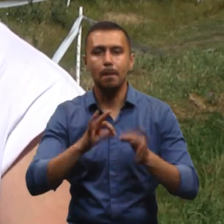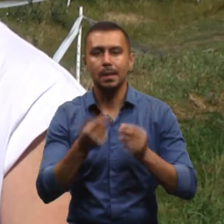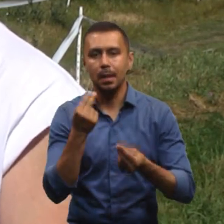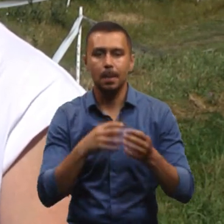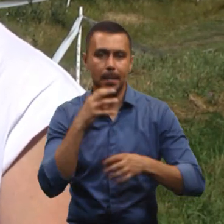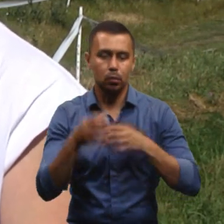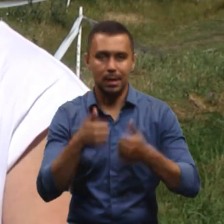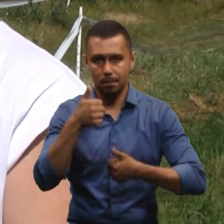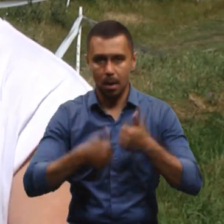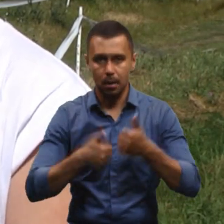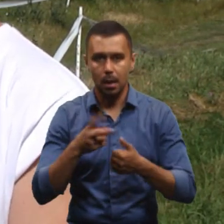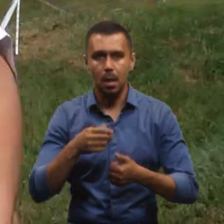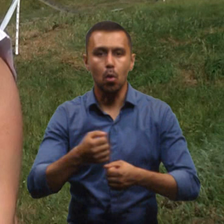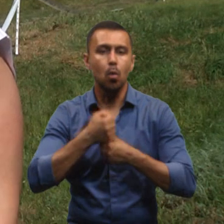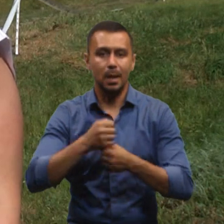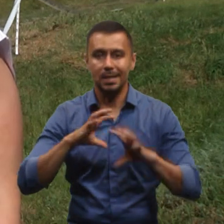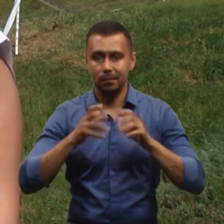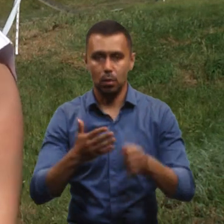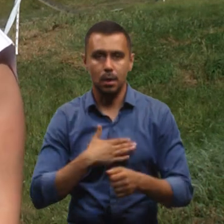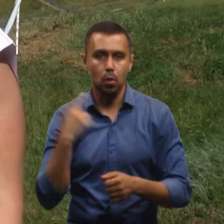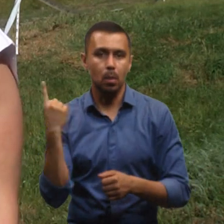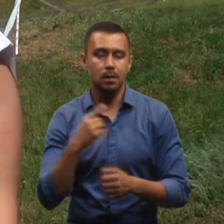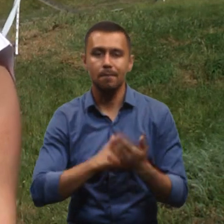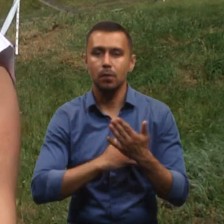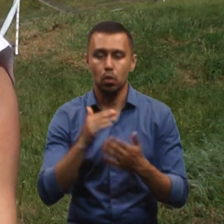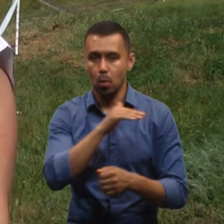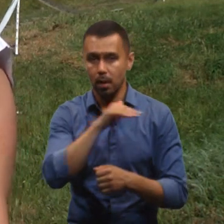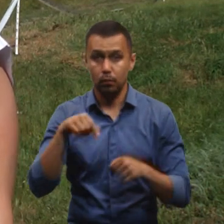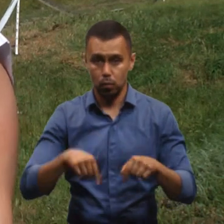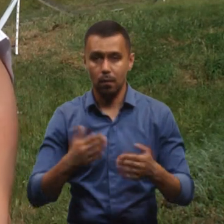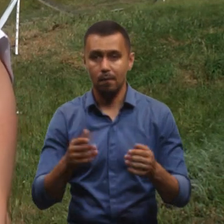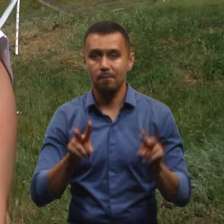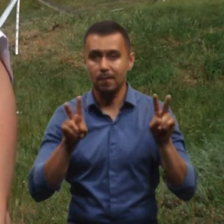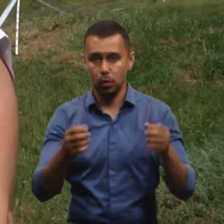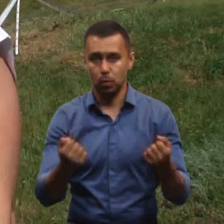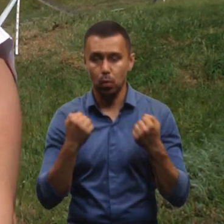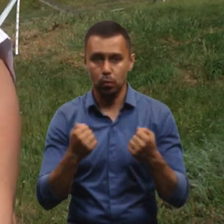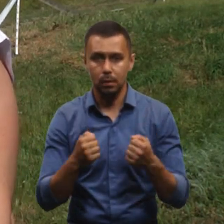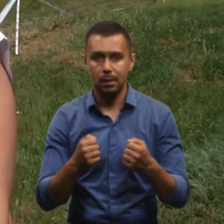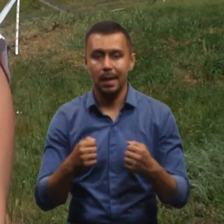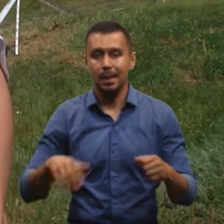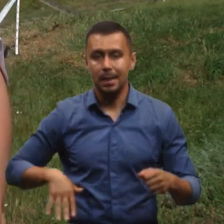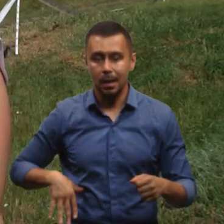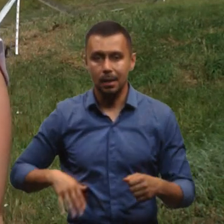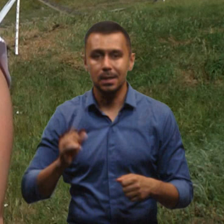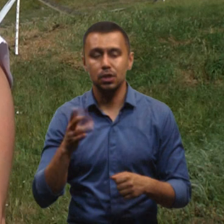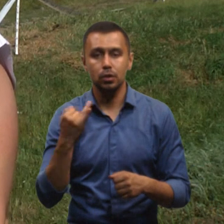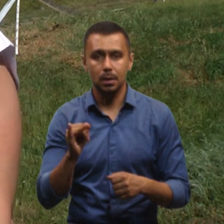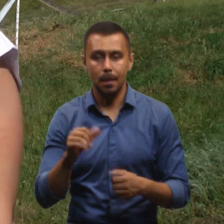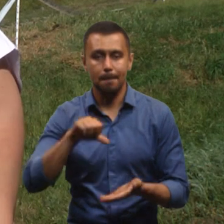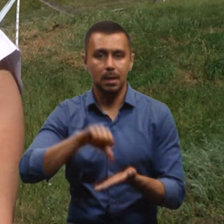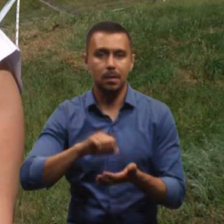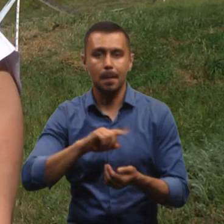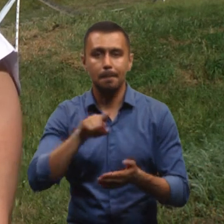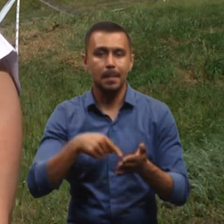іграх, на міжнародних змаганнях, на Кубках світу. Наша область на високому рівні в цьому виді спорту. Саме тренер Андрій Саражинський, представник